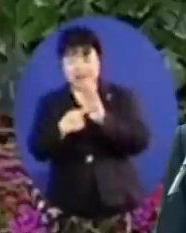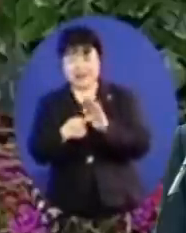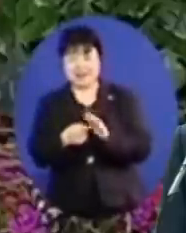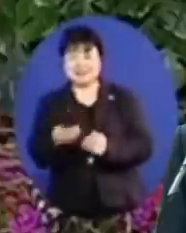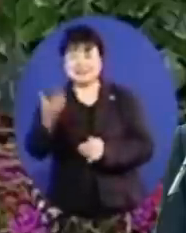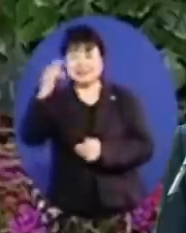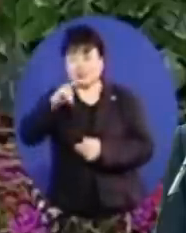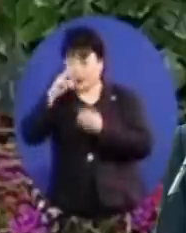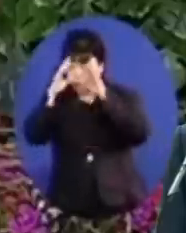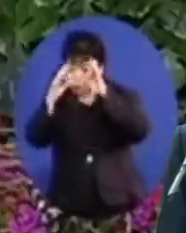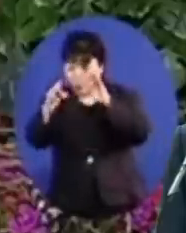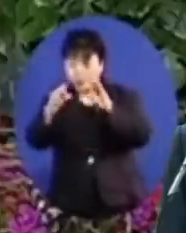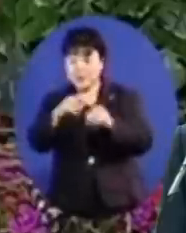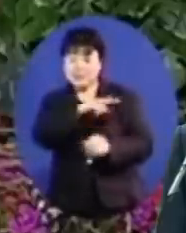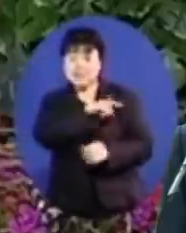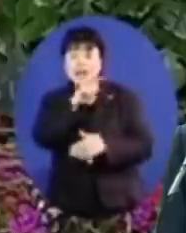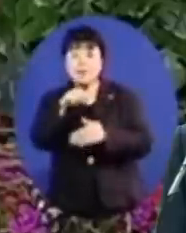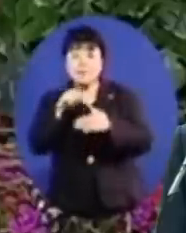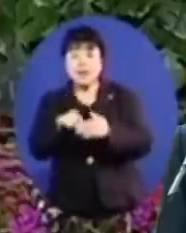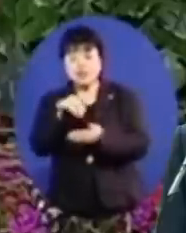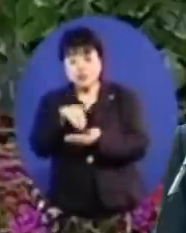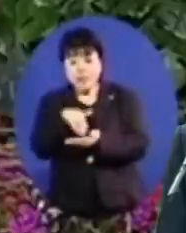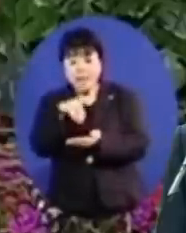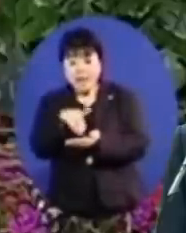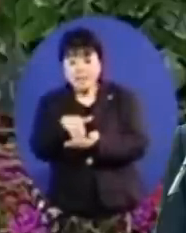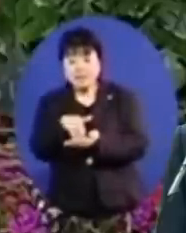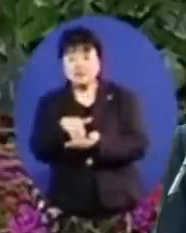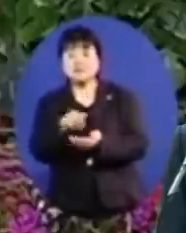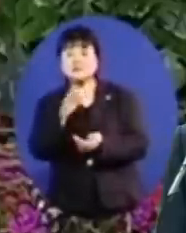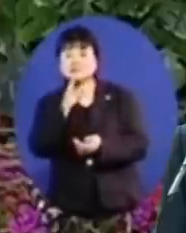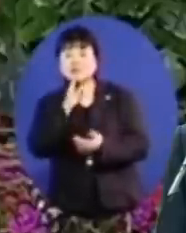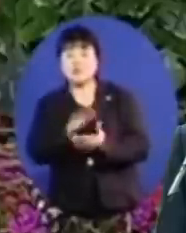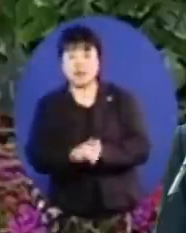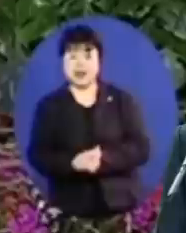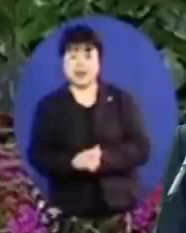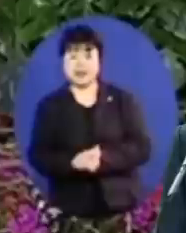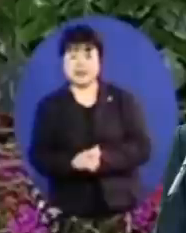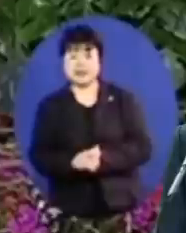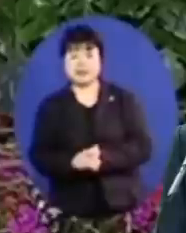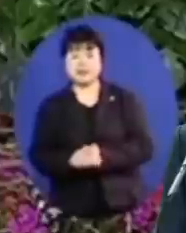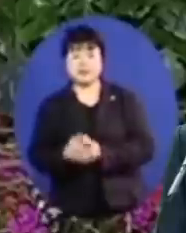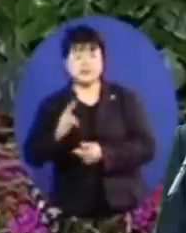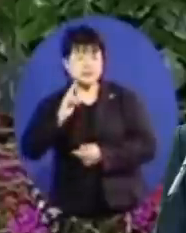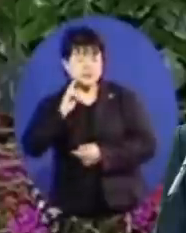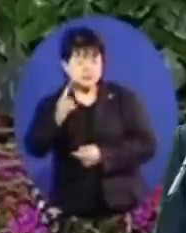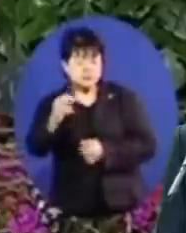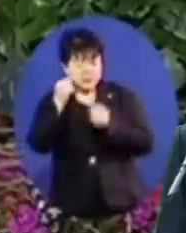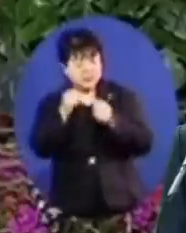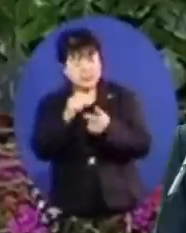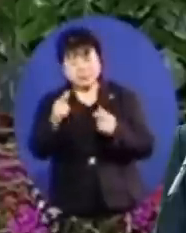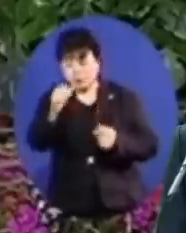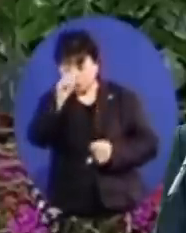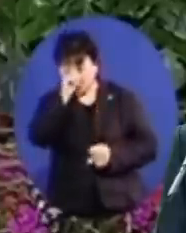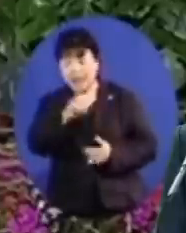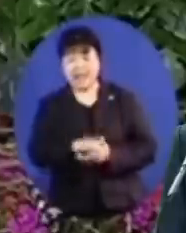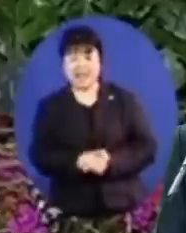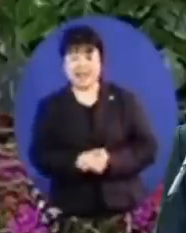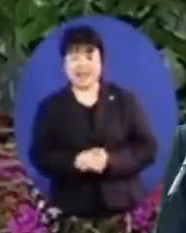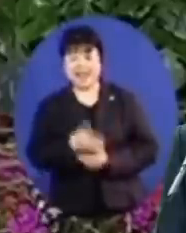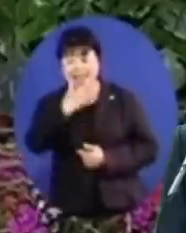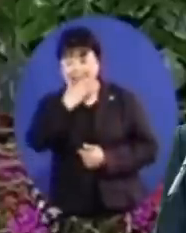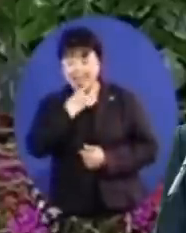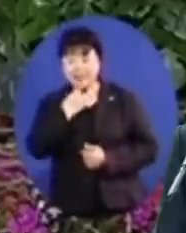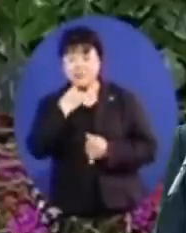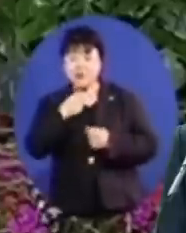지난날을 되돌아보면서 그들이 가장 많이 후회하는 것은 인생을 그렇게 심각하게 살지 않았어야 하는데 라고 합니다.